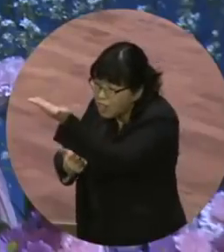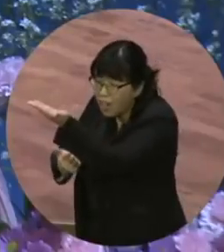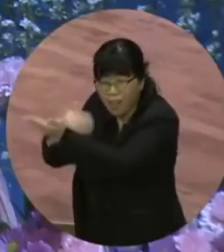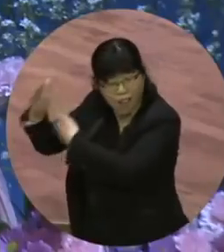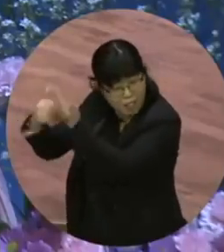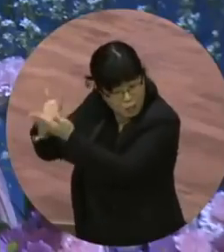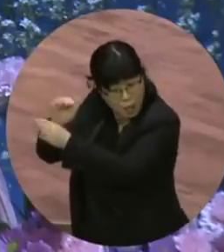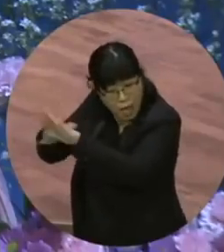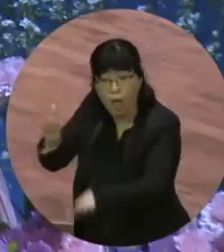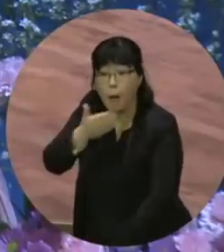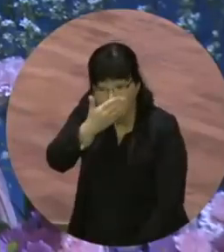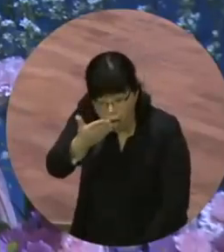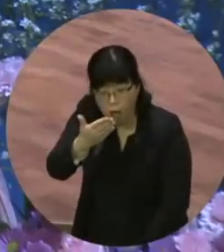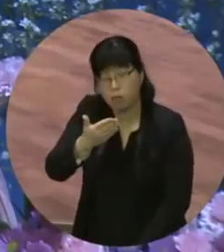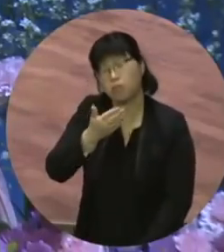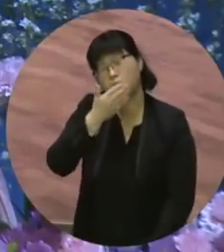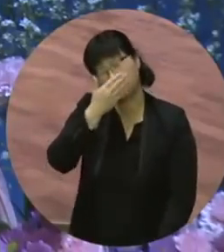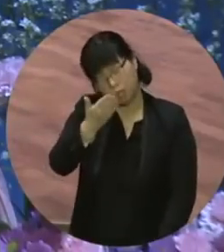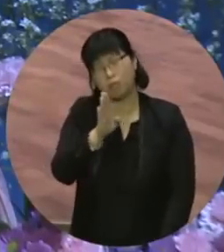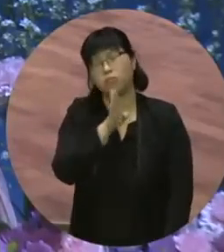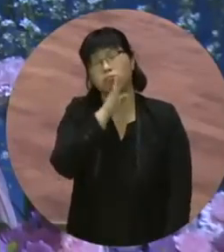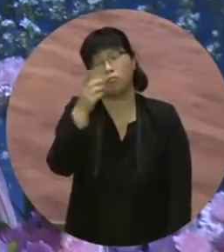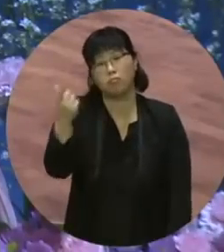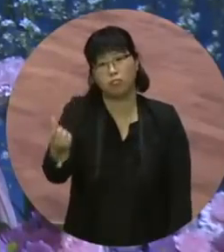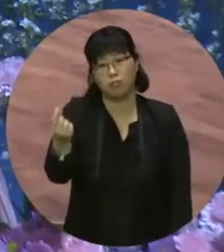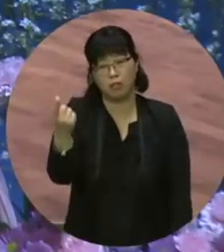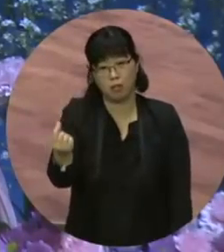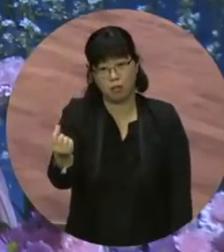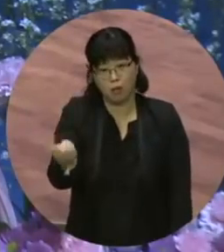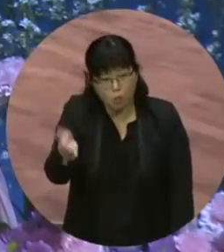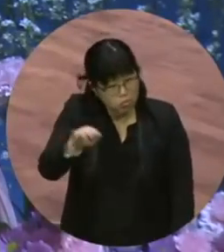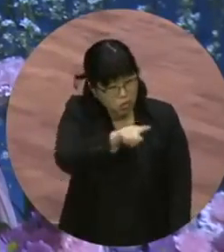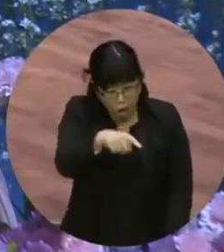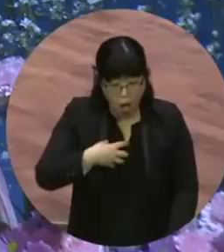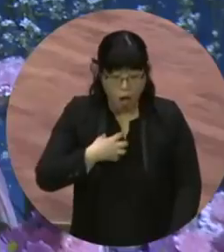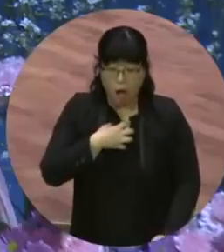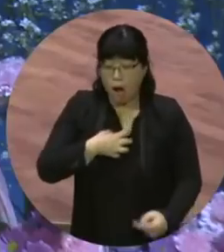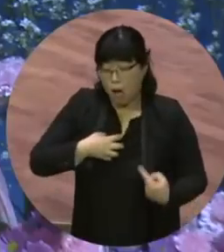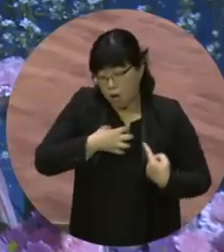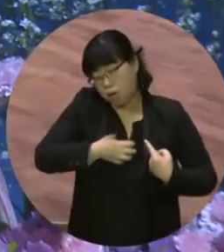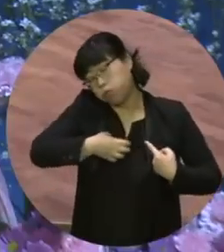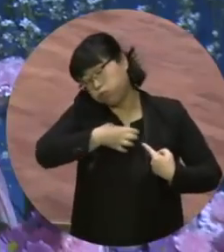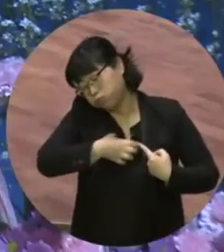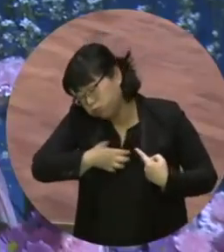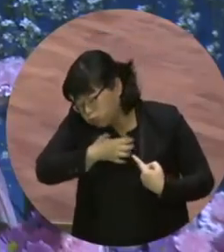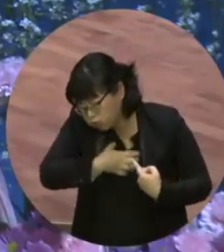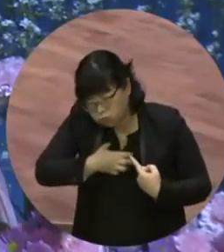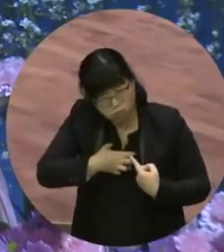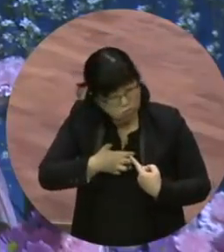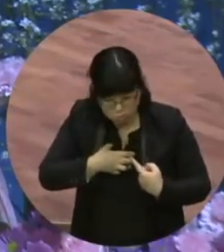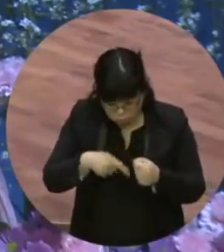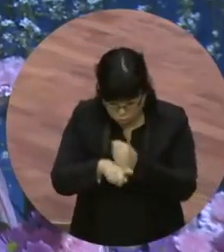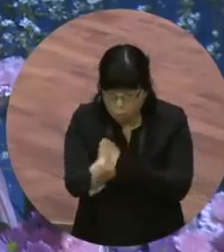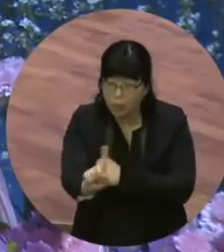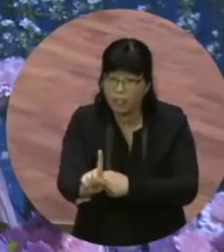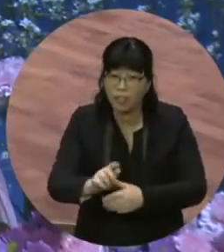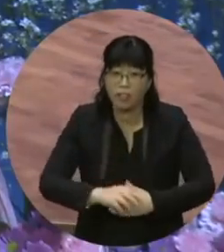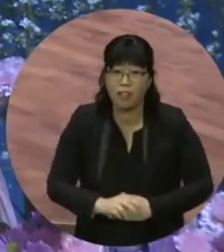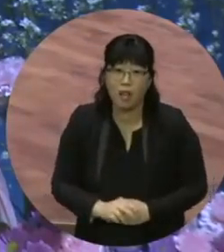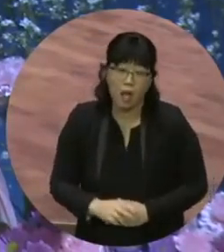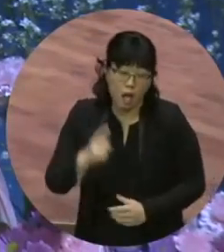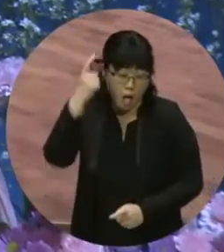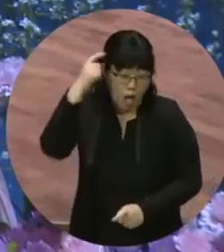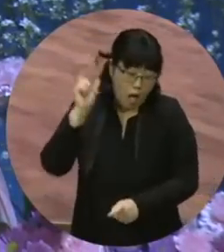있어요. 믿어요? 근데 왜 염려해요? 왜 화를 내요? 왜